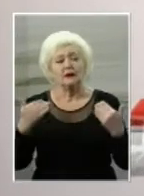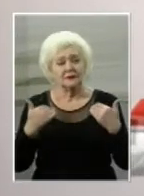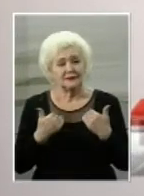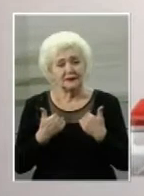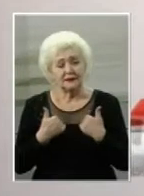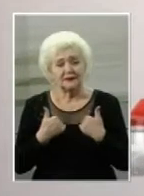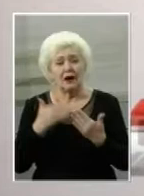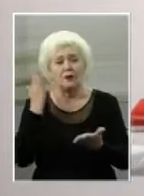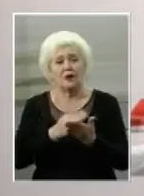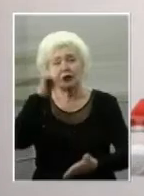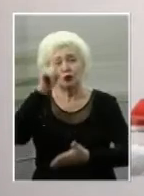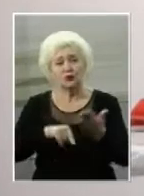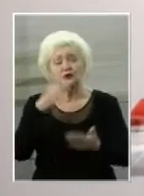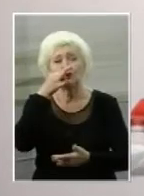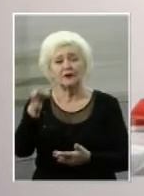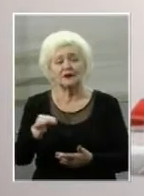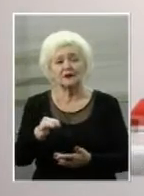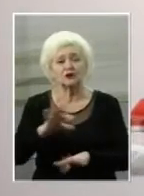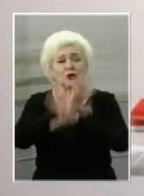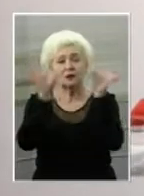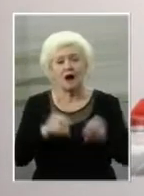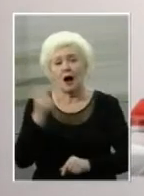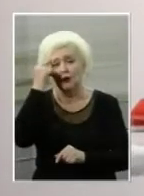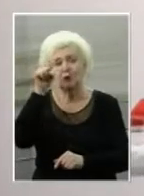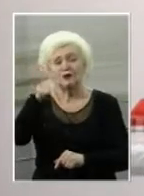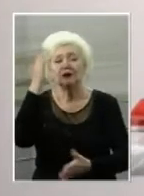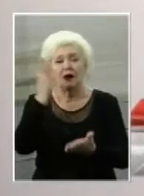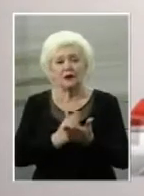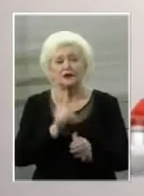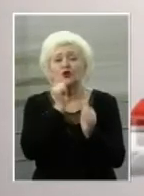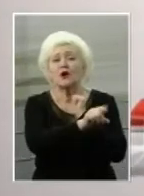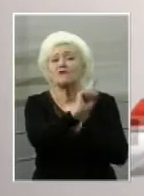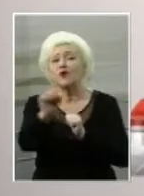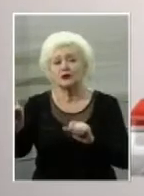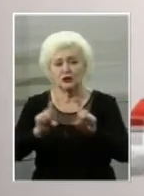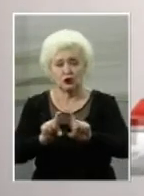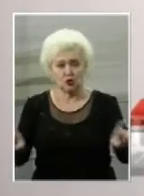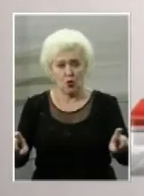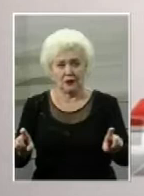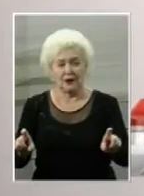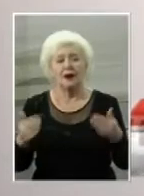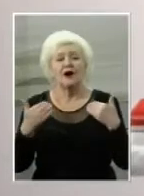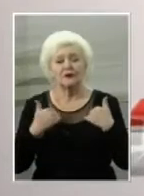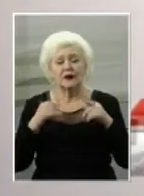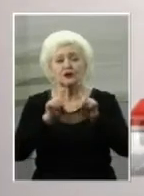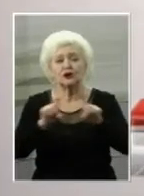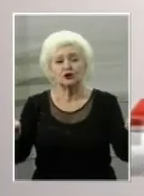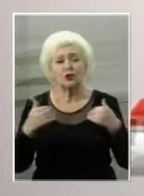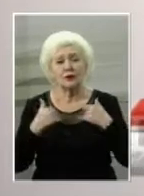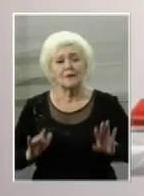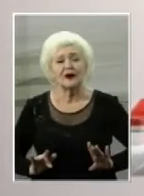я маю надію, вискажу загальну думку, вона існує майже в кожній школі. І в нашій школі ми